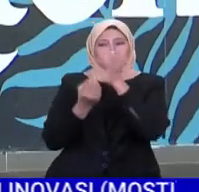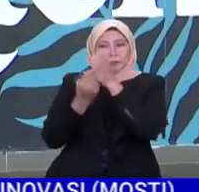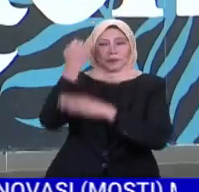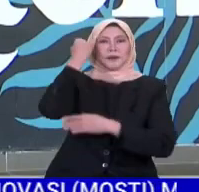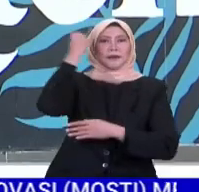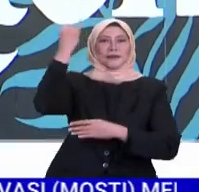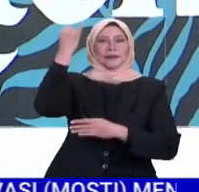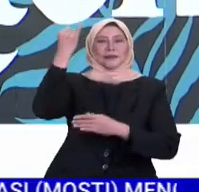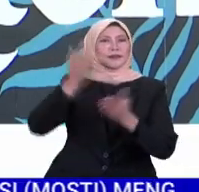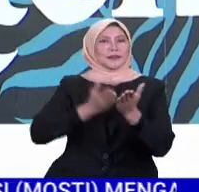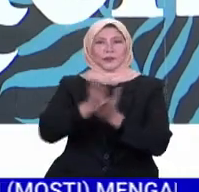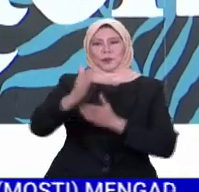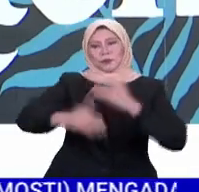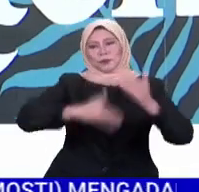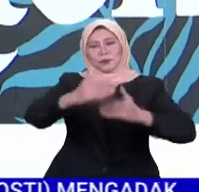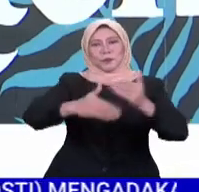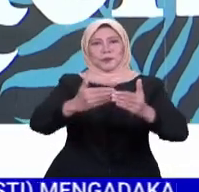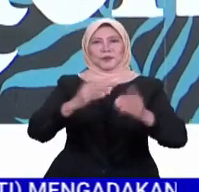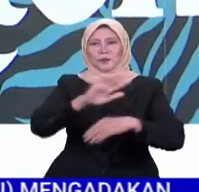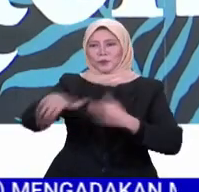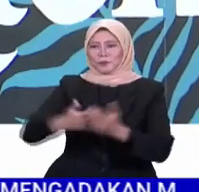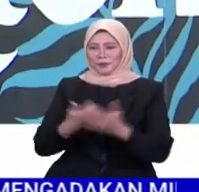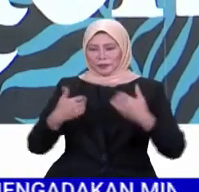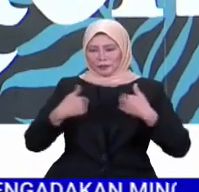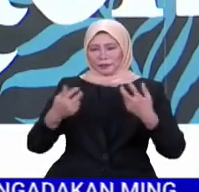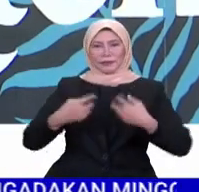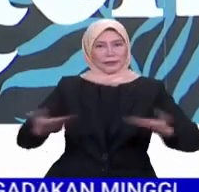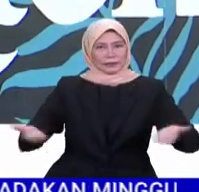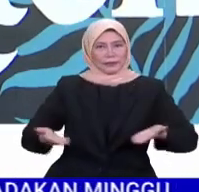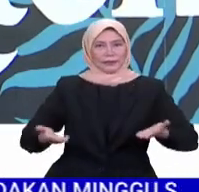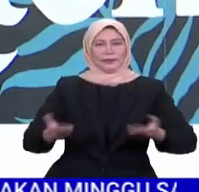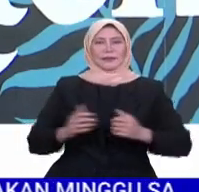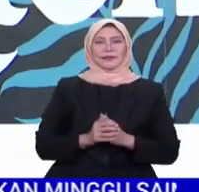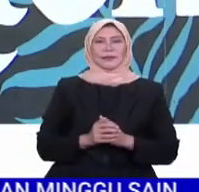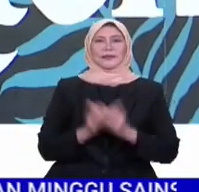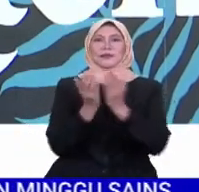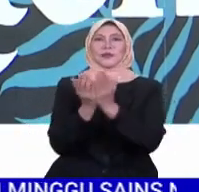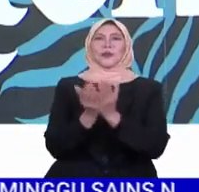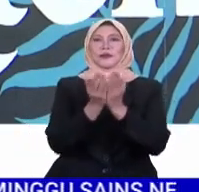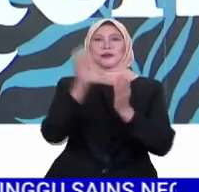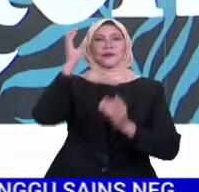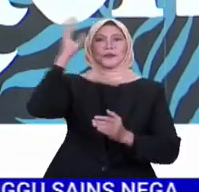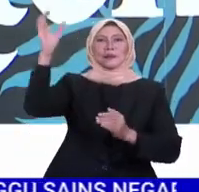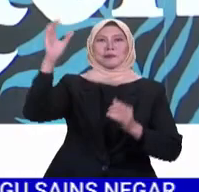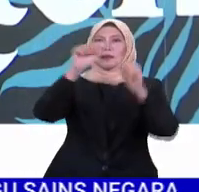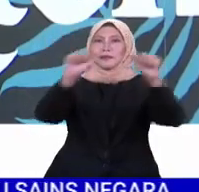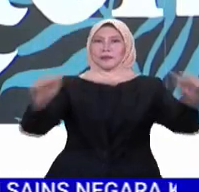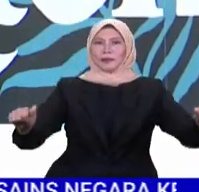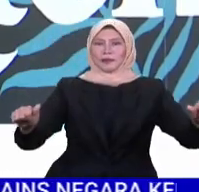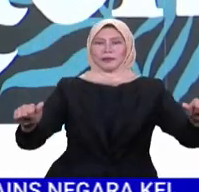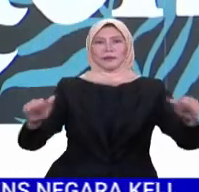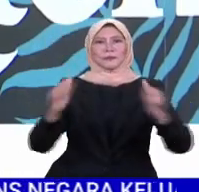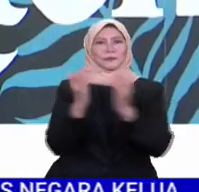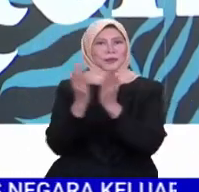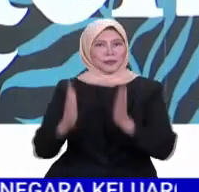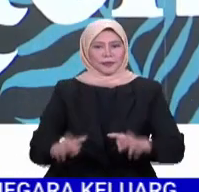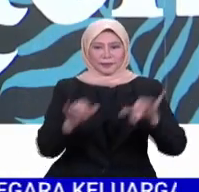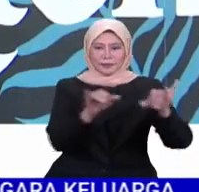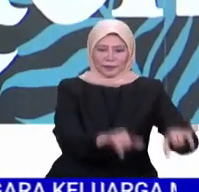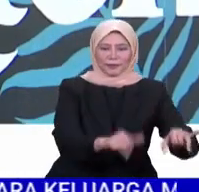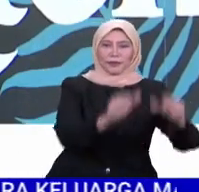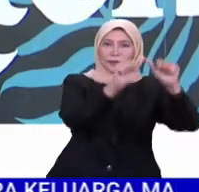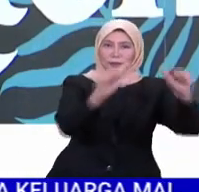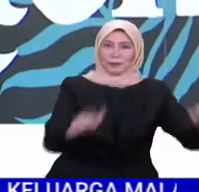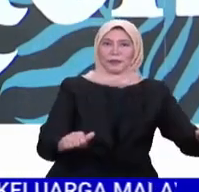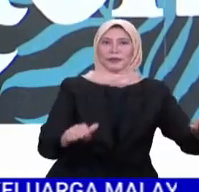terus on VJ kain semudah ada di sini dan kebetulan sekolah kita adalah sekolah berkonsep ke asrama penuh murid memang tinggal di asrama